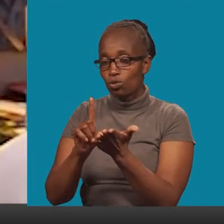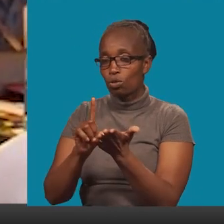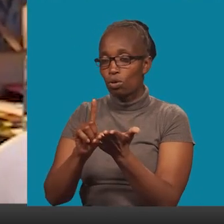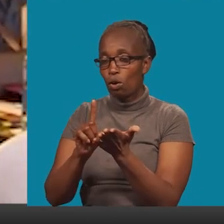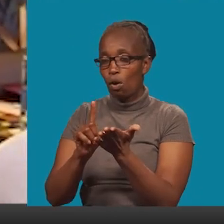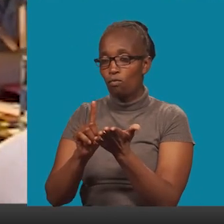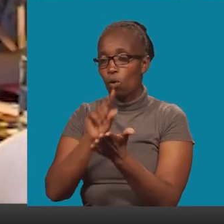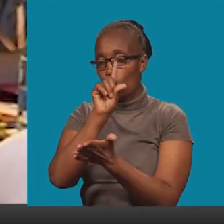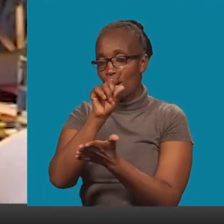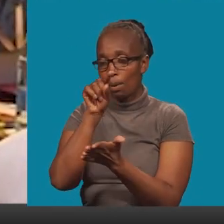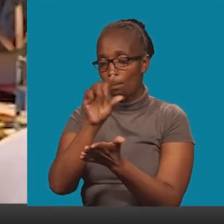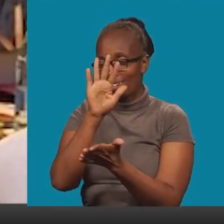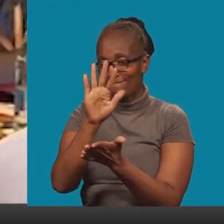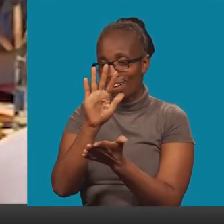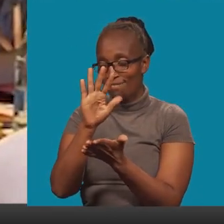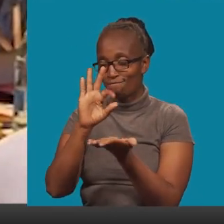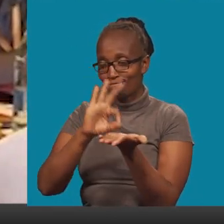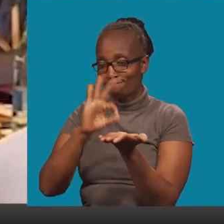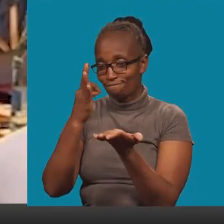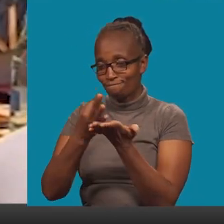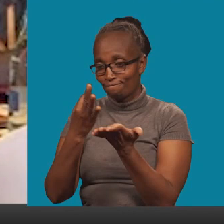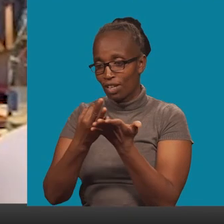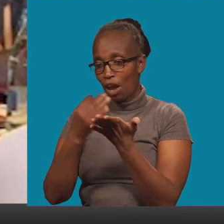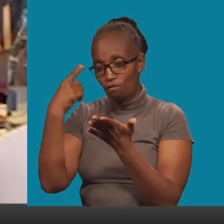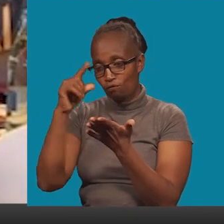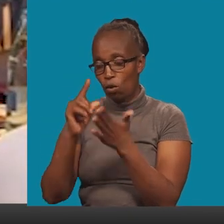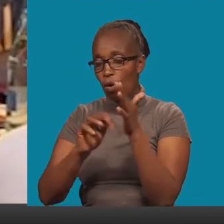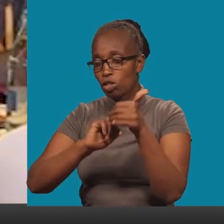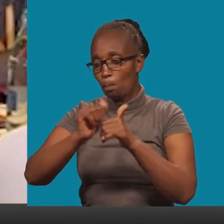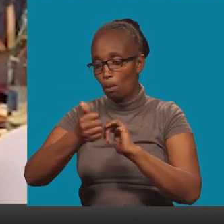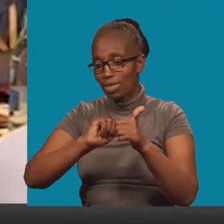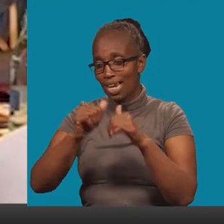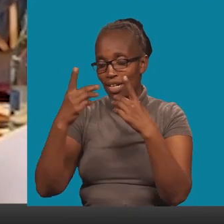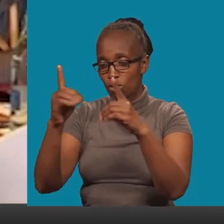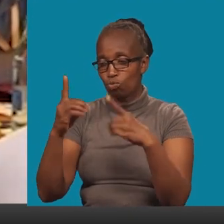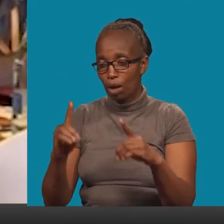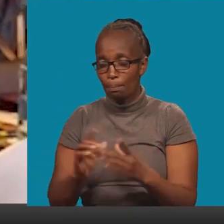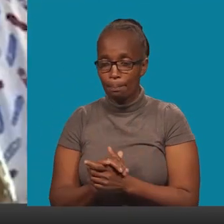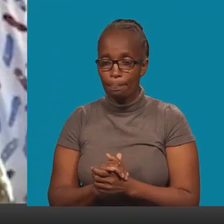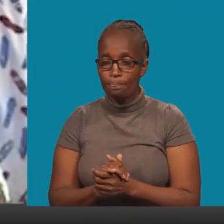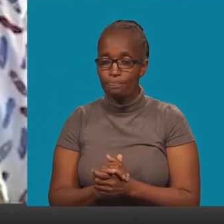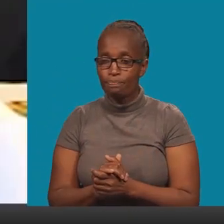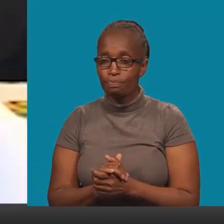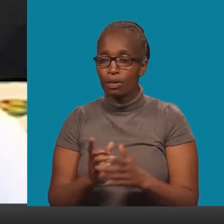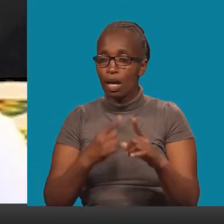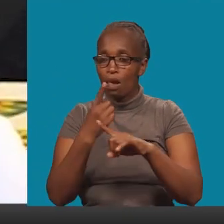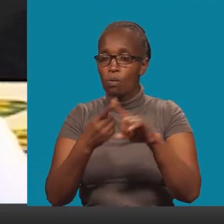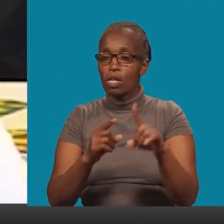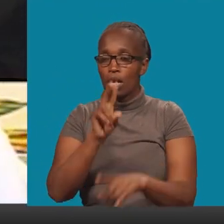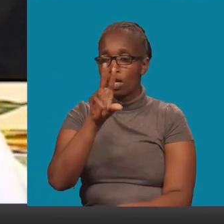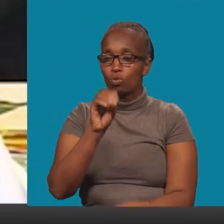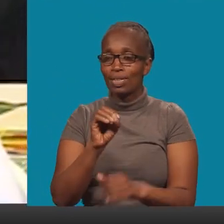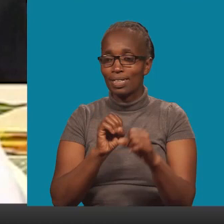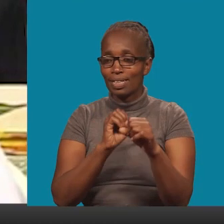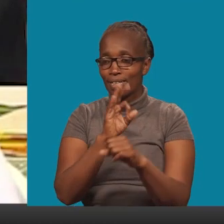bilioni 12.5 za kuimarisha nyanja za utamaduni, sanaa na maeneo ya kujivinjari. It was passed